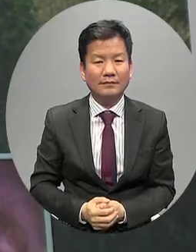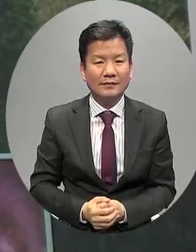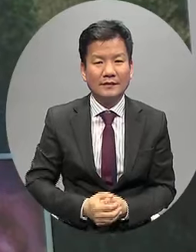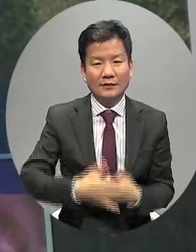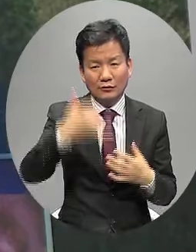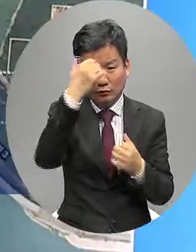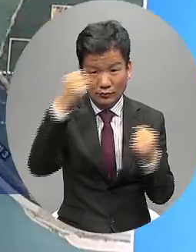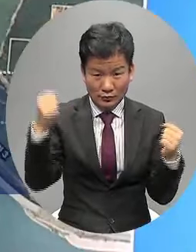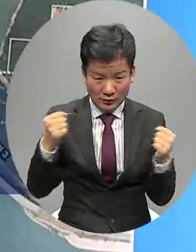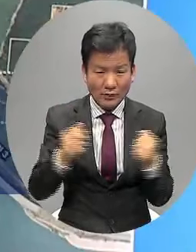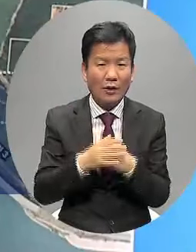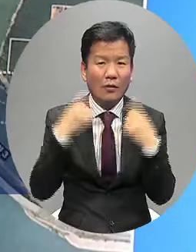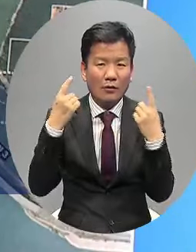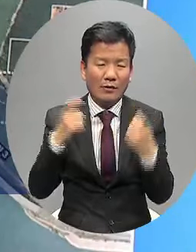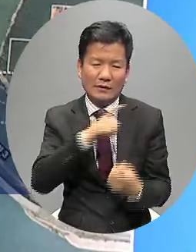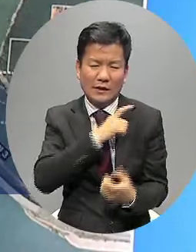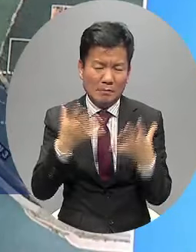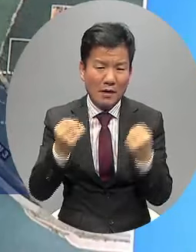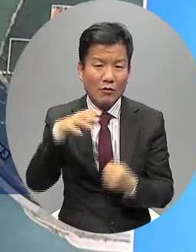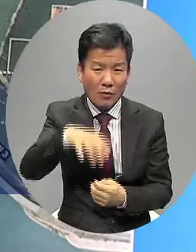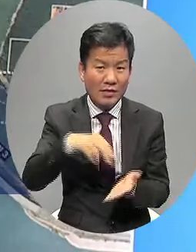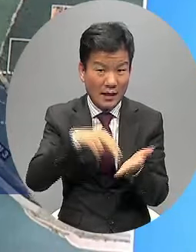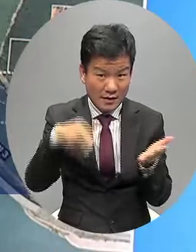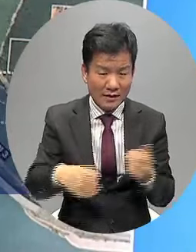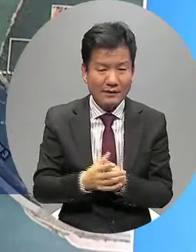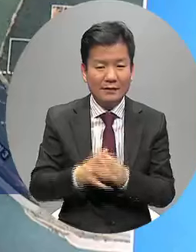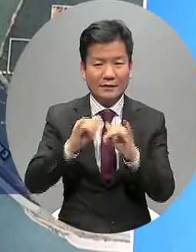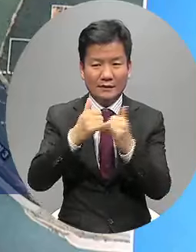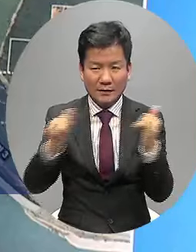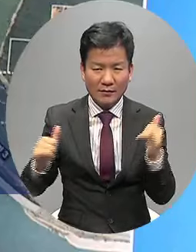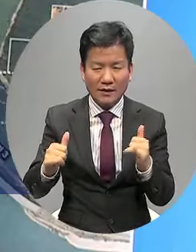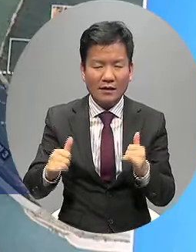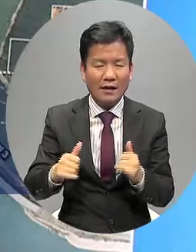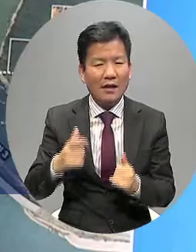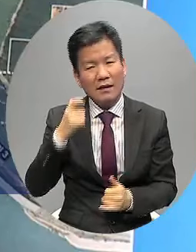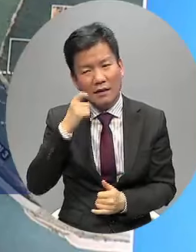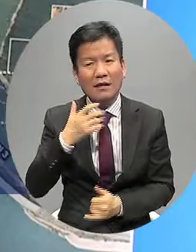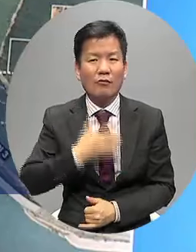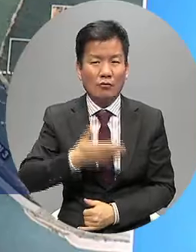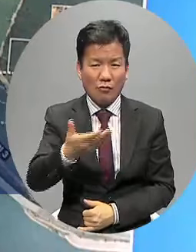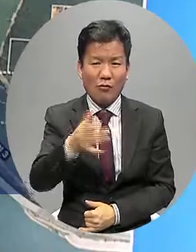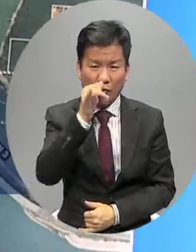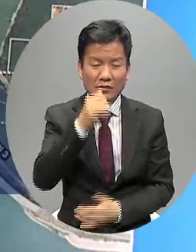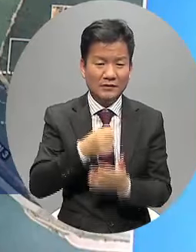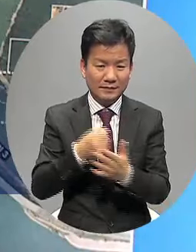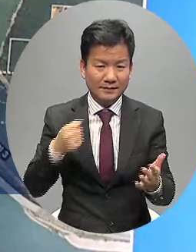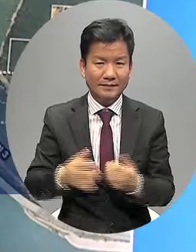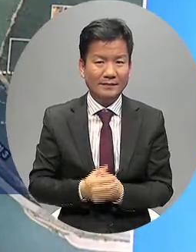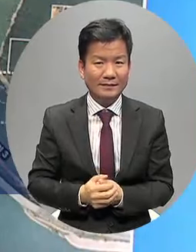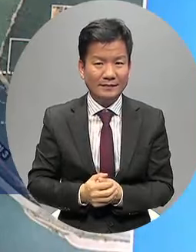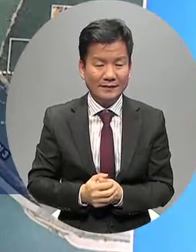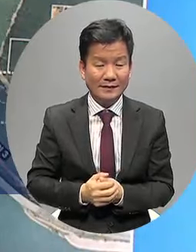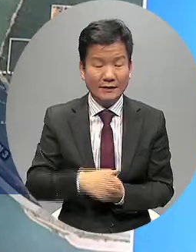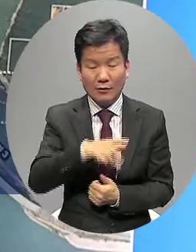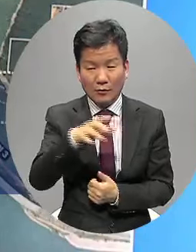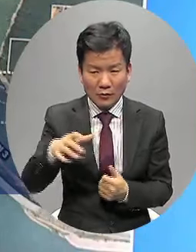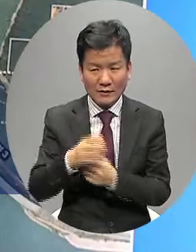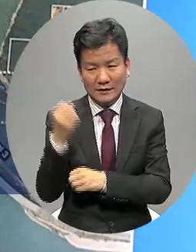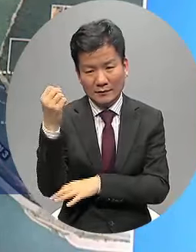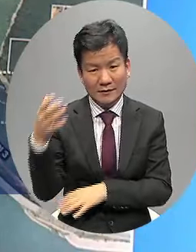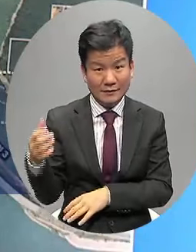충청북도에서 관광객이 제일 많이 오는 곳이고 사람들한테 많이 알려져 있고 좋아하는 곳이라서 아마 이런 것들이